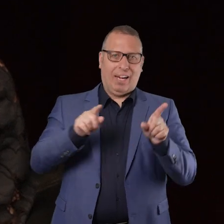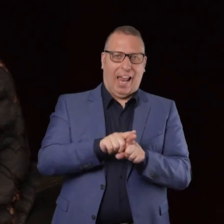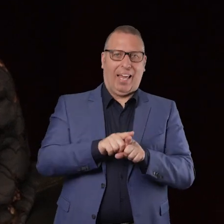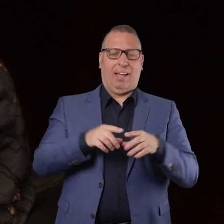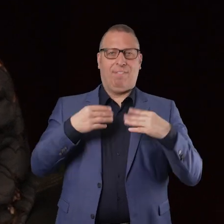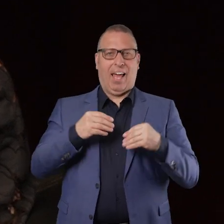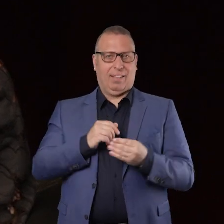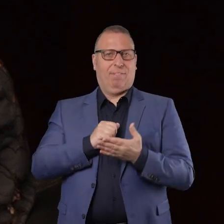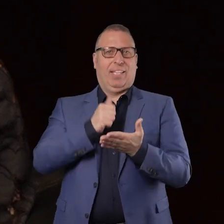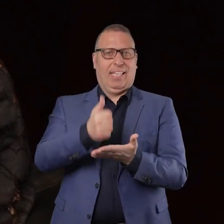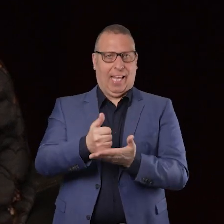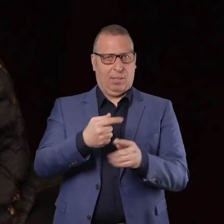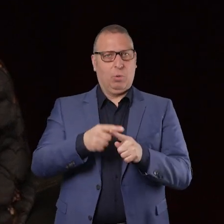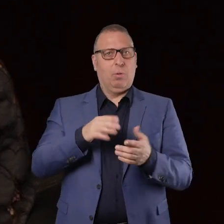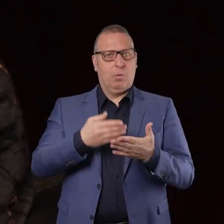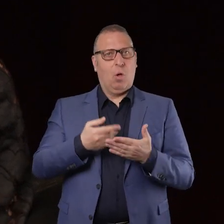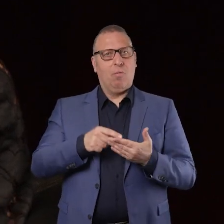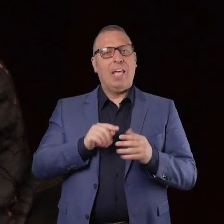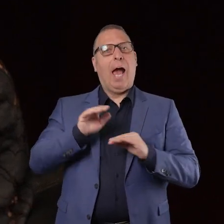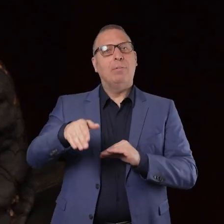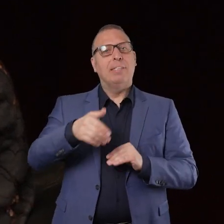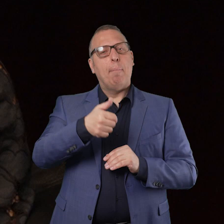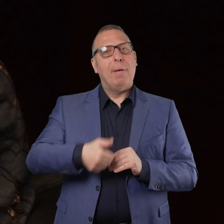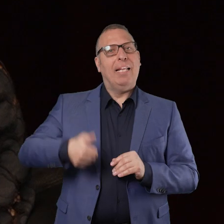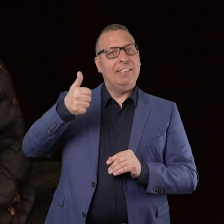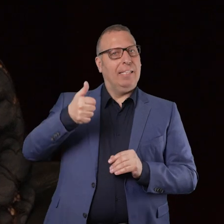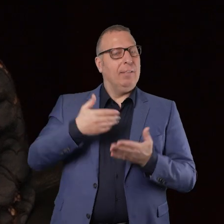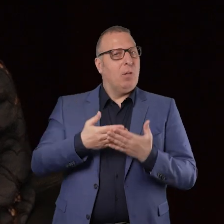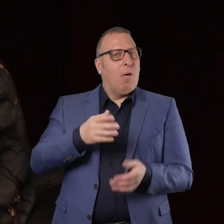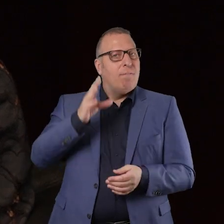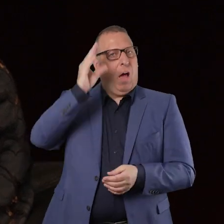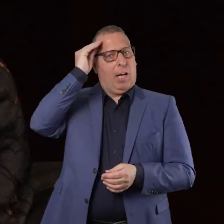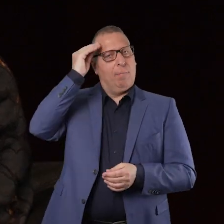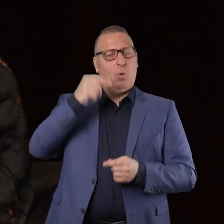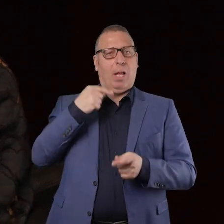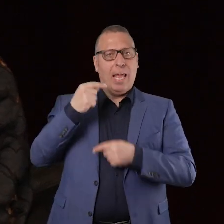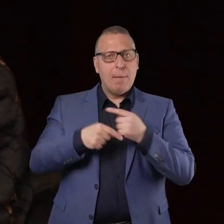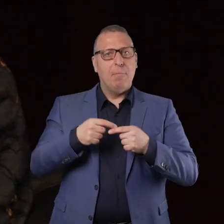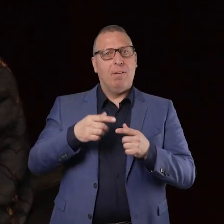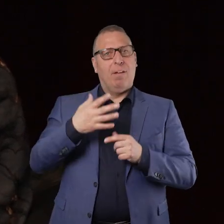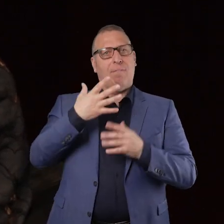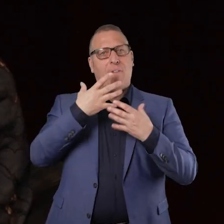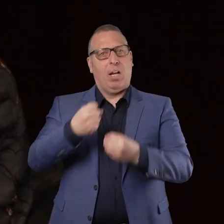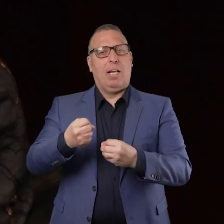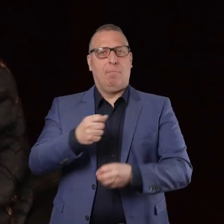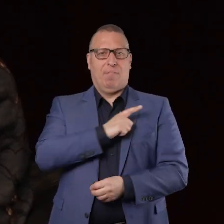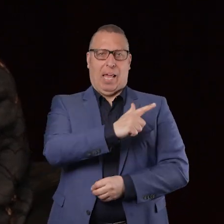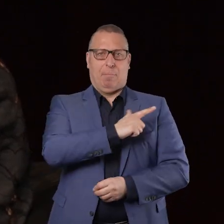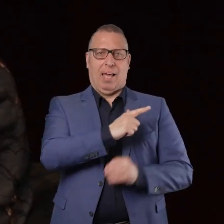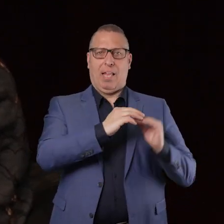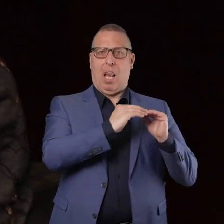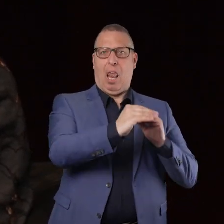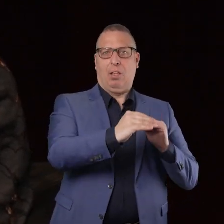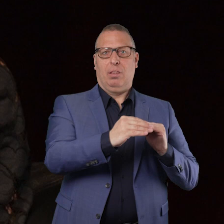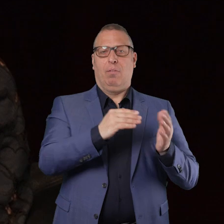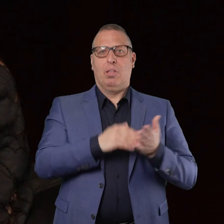gemeinsame Werte vertreten. Und dort werden wir auch, das nehme ich als Außenministerin auch so wahr, immer auch wieder wahrgenommen, dass wir zwei Länder